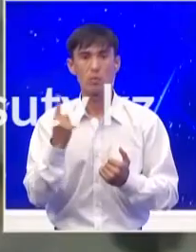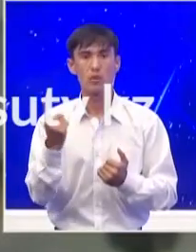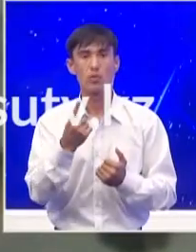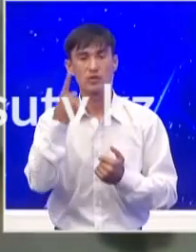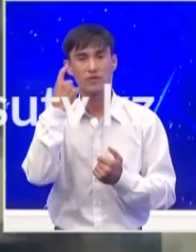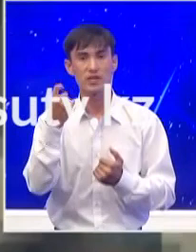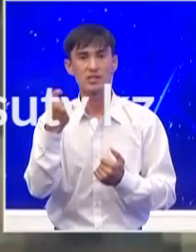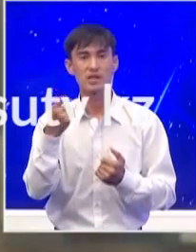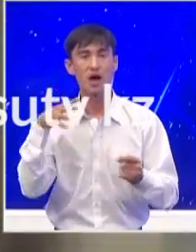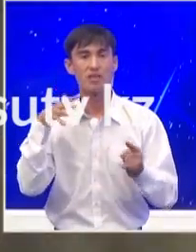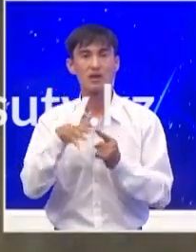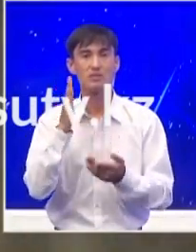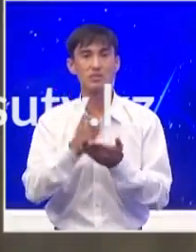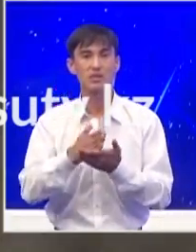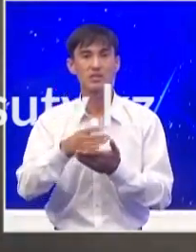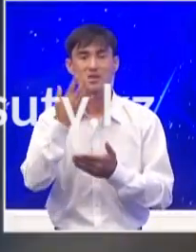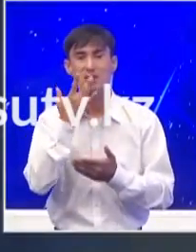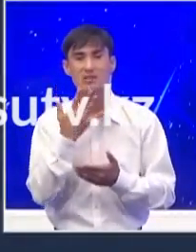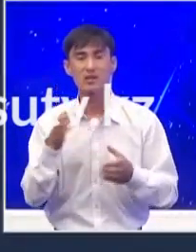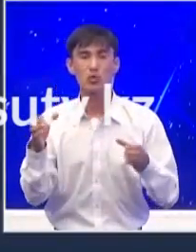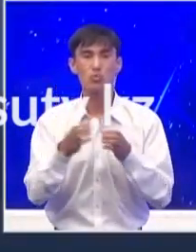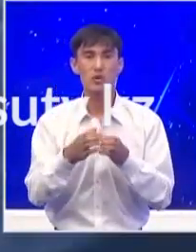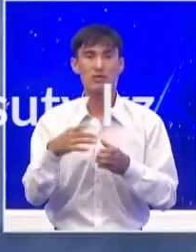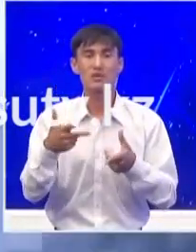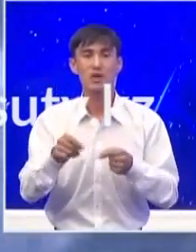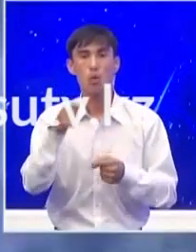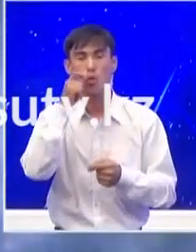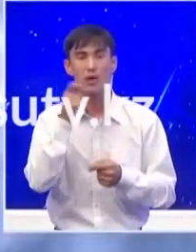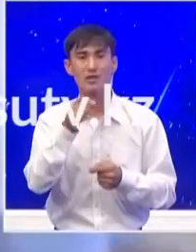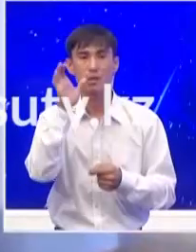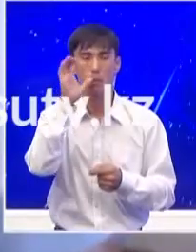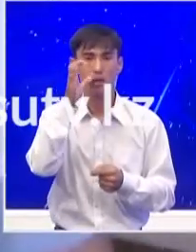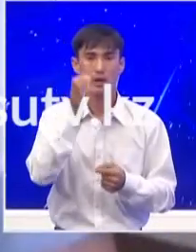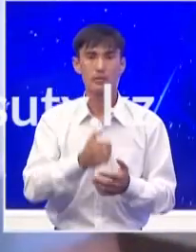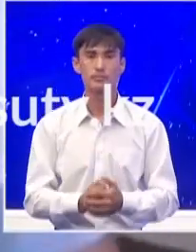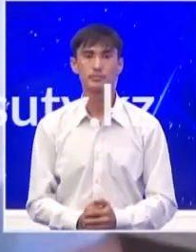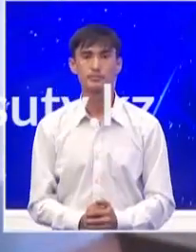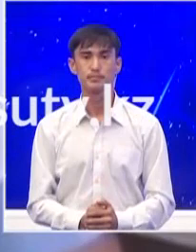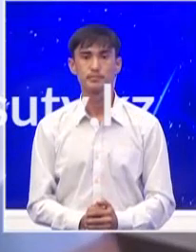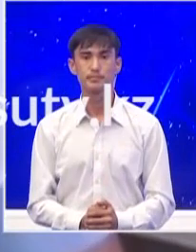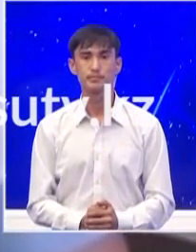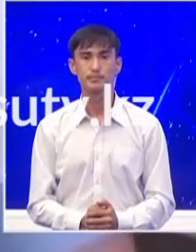из версии за атаками стоят иностранные группировки находящиеся в украине либо в болгарии